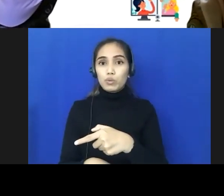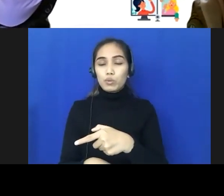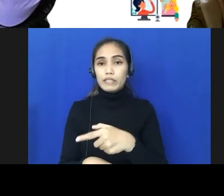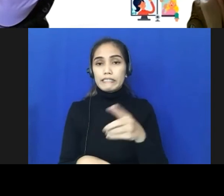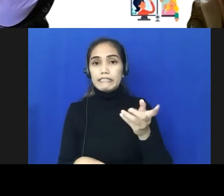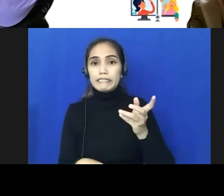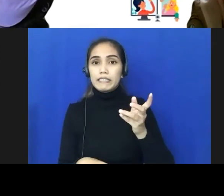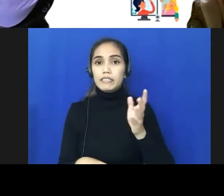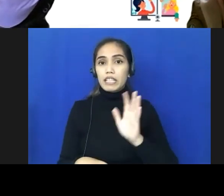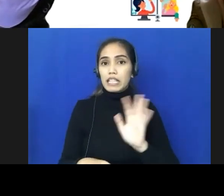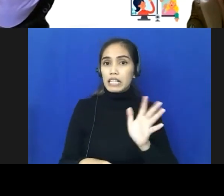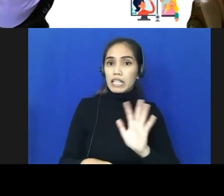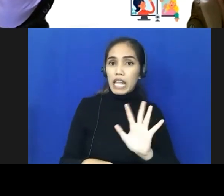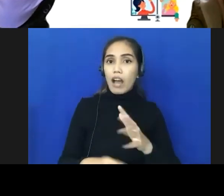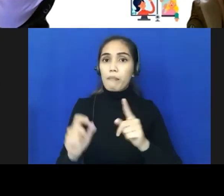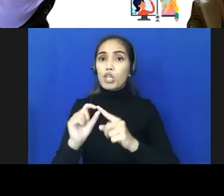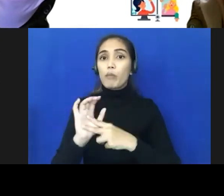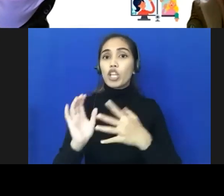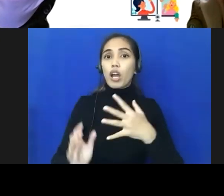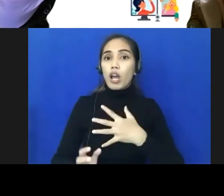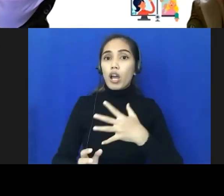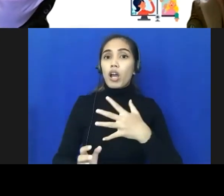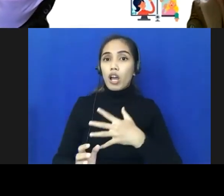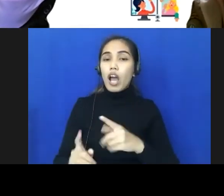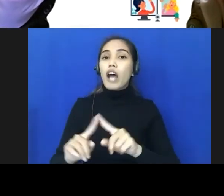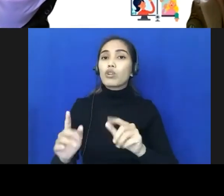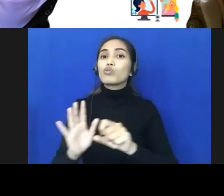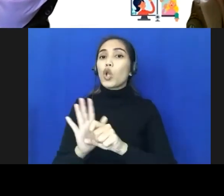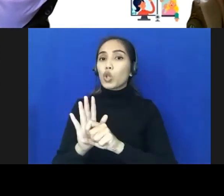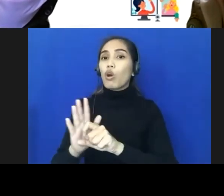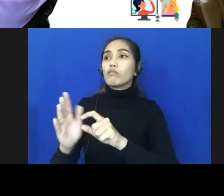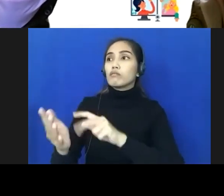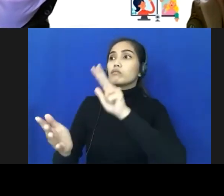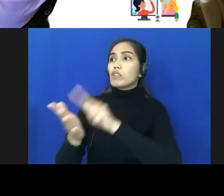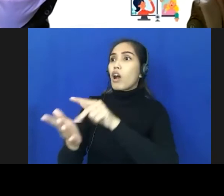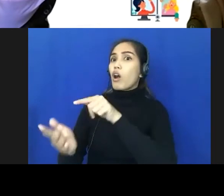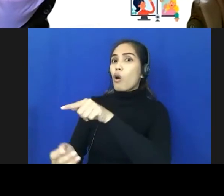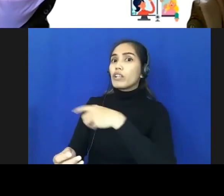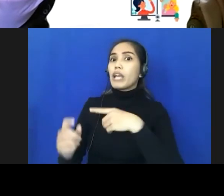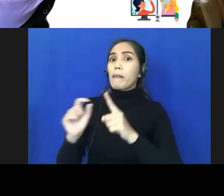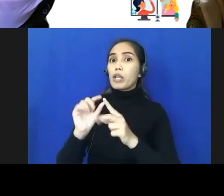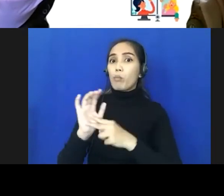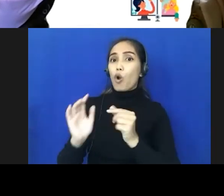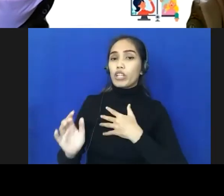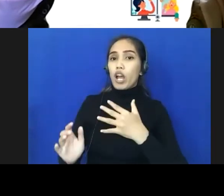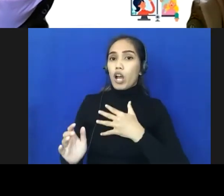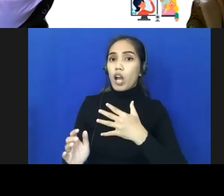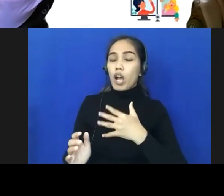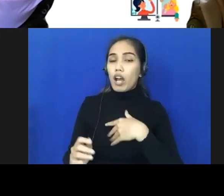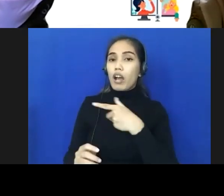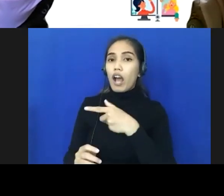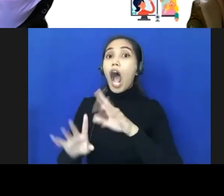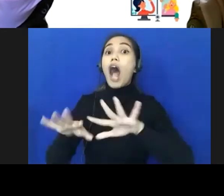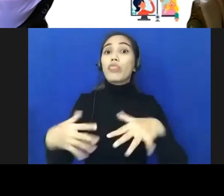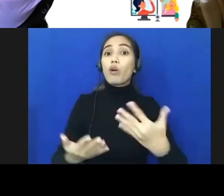tidak terjadi pneumonia, atau jika seandainya terjadi pneumonia atau COVID-19 juga ya, kita bisa tangani dengan